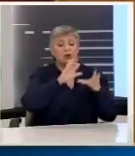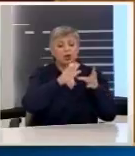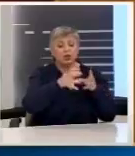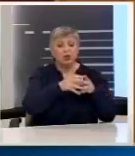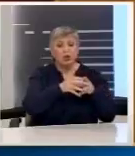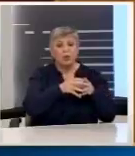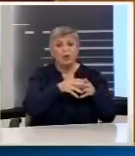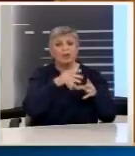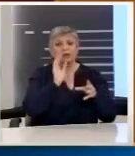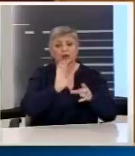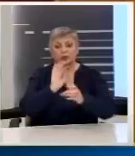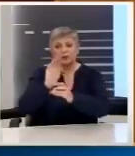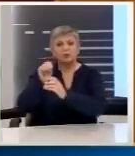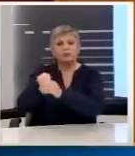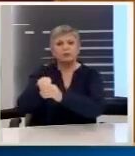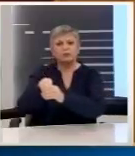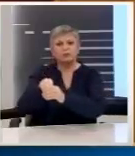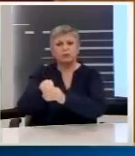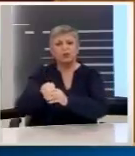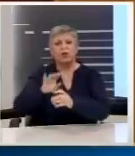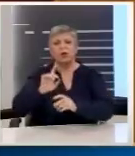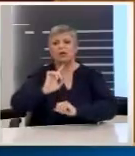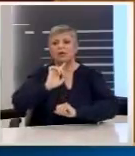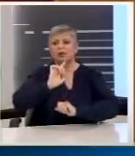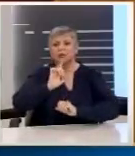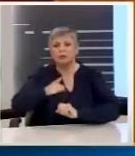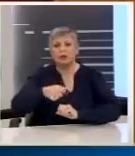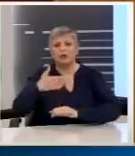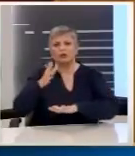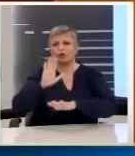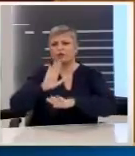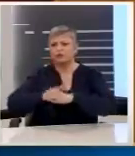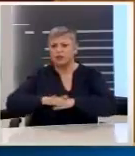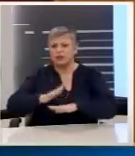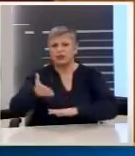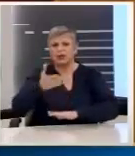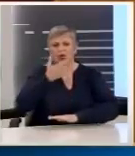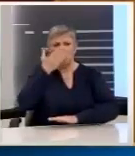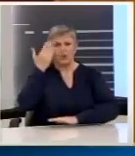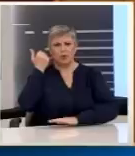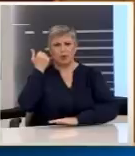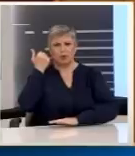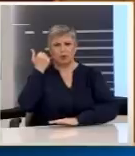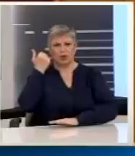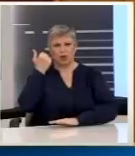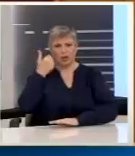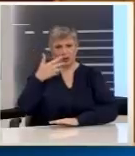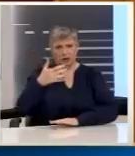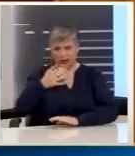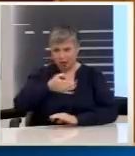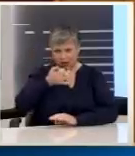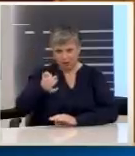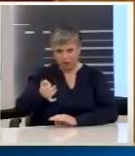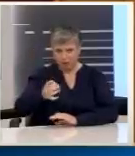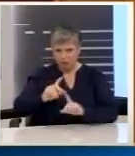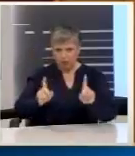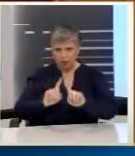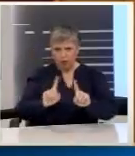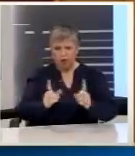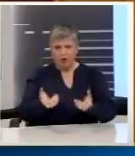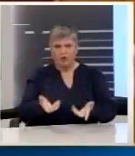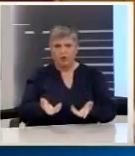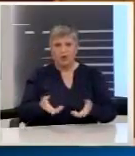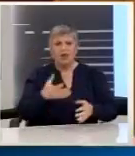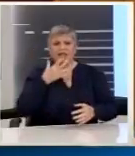τις αποφάσεις της δικαιοσύνης. Είτε την ενοχή, είτε την αθότητα. Προς τι λοιπόν αυτός